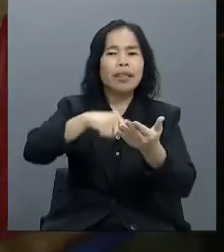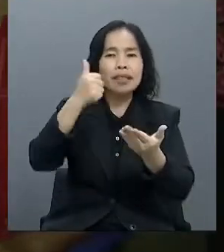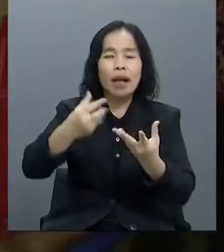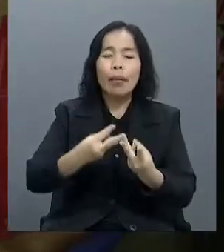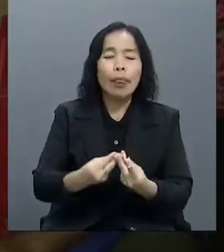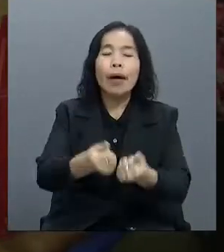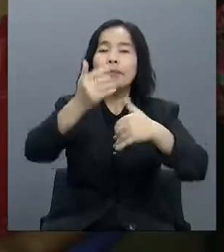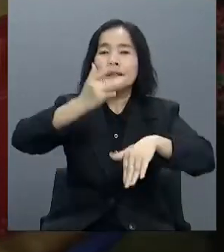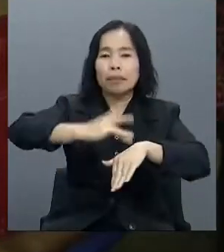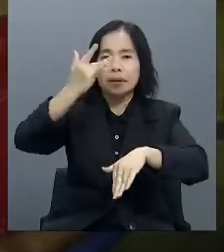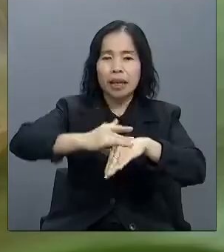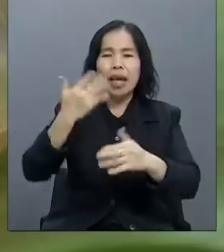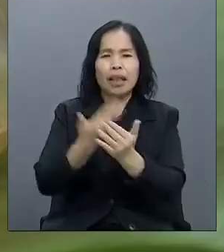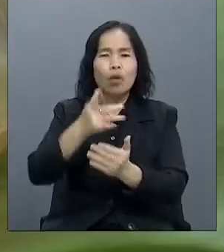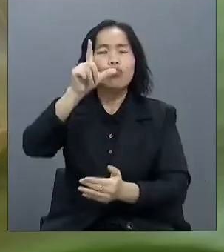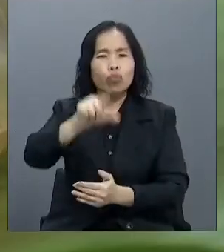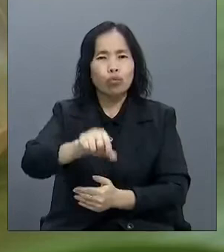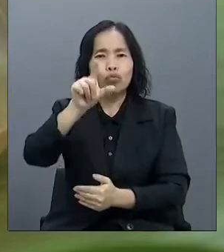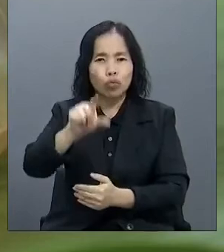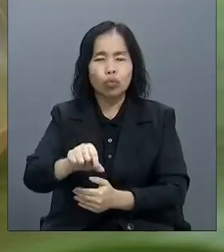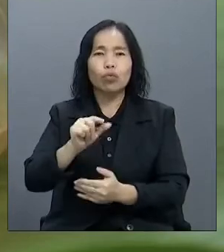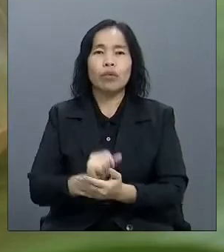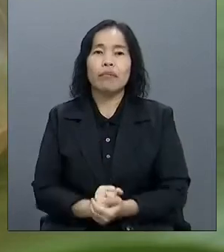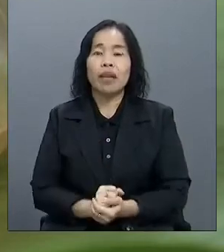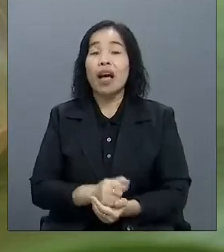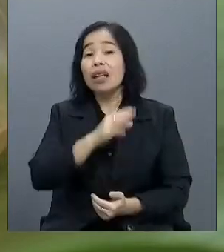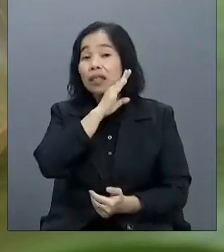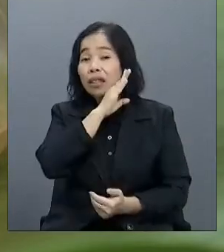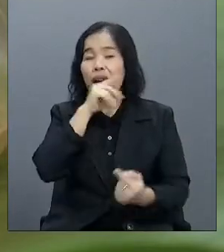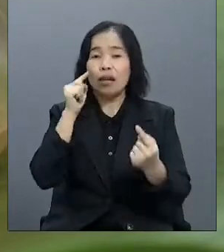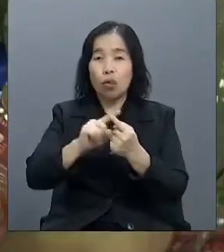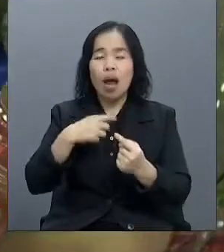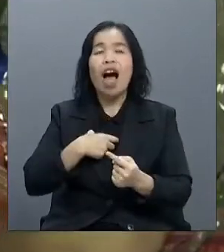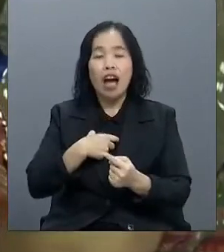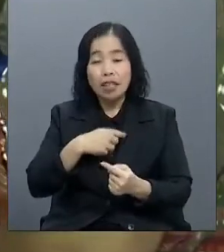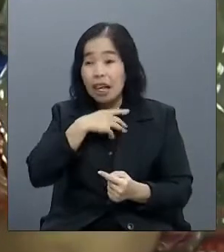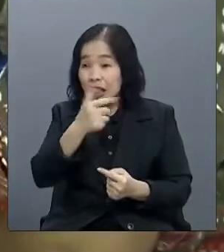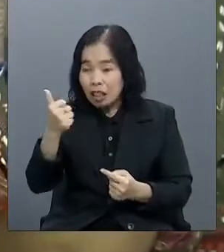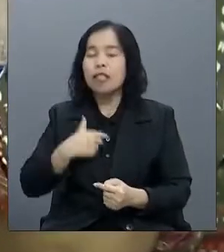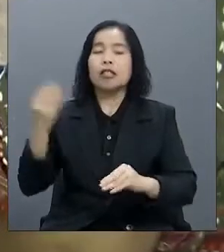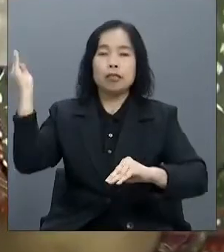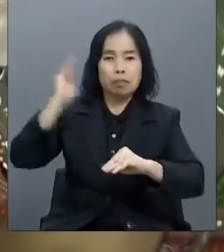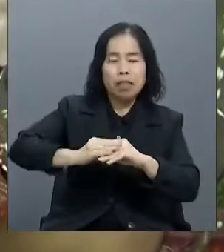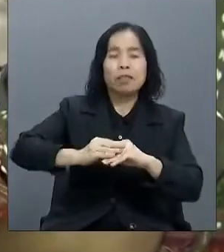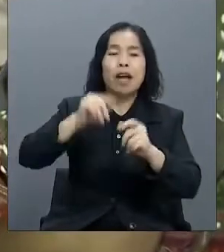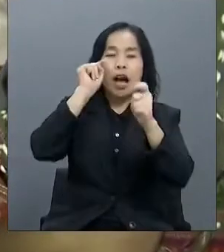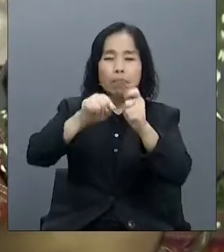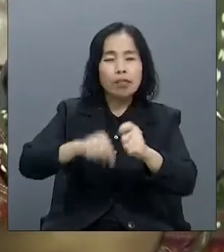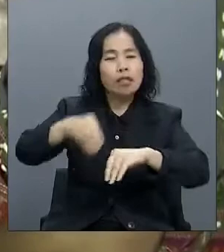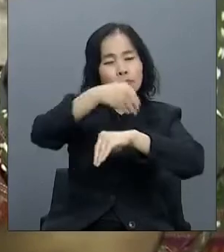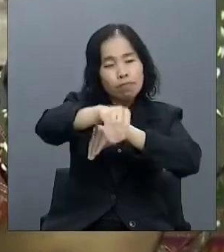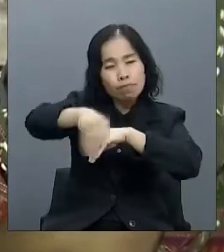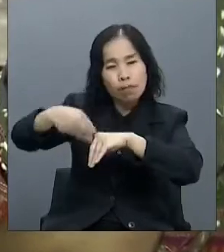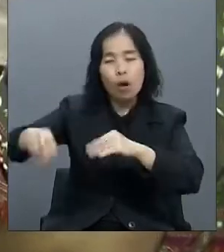ราคาไม่แพงและทางจังหวัดก็จะขยายผลไปสู่ชุมชนอื่นๆในทุกอำเภอเพื่อลดปัญหาไฟป่าหมอก